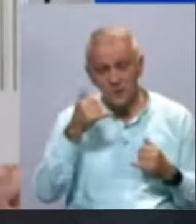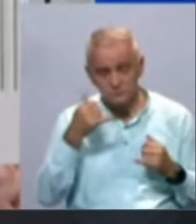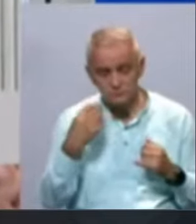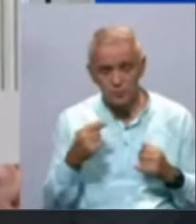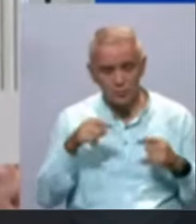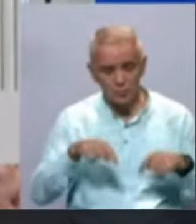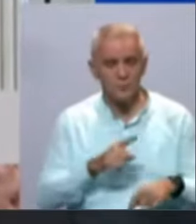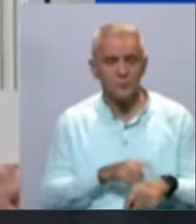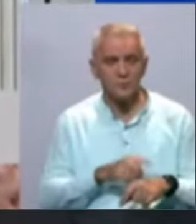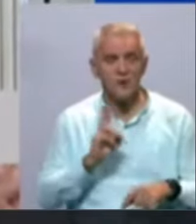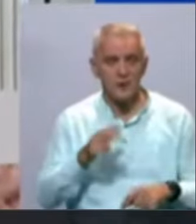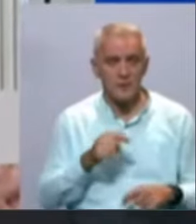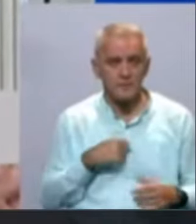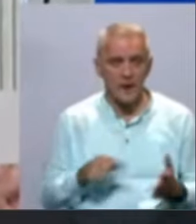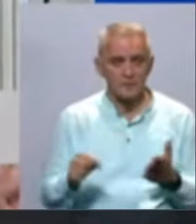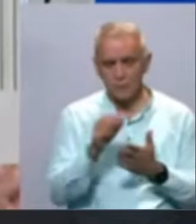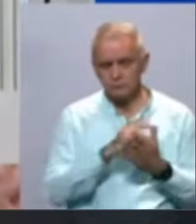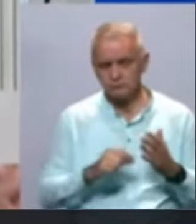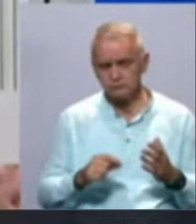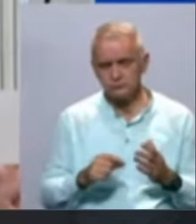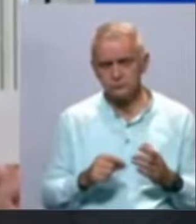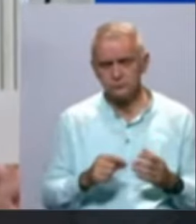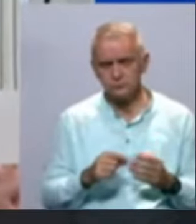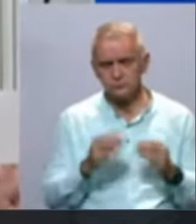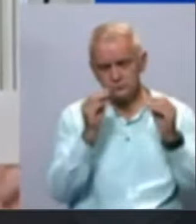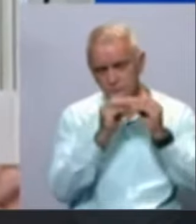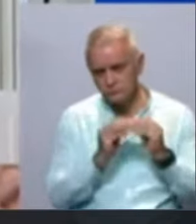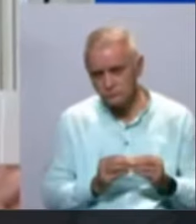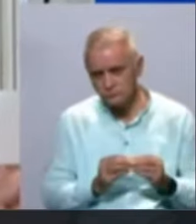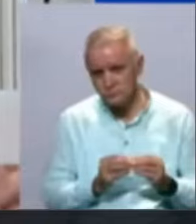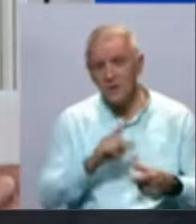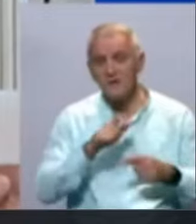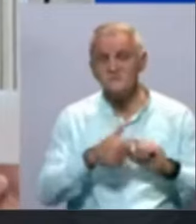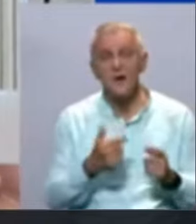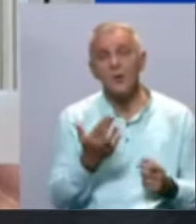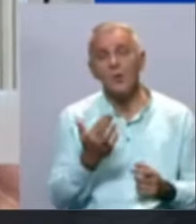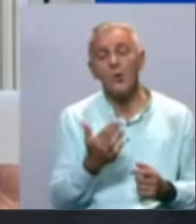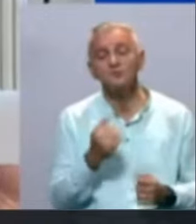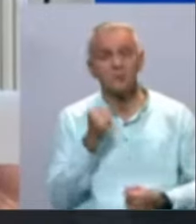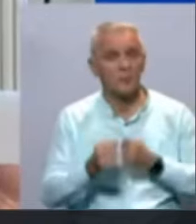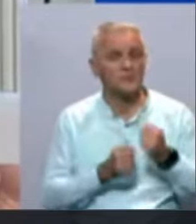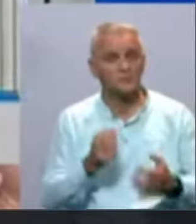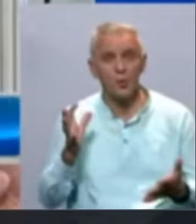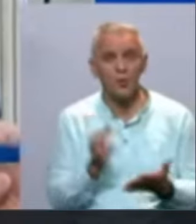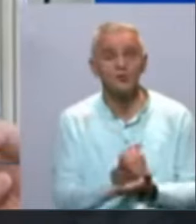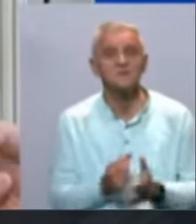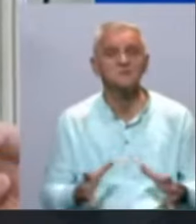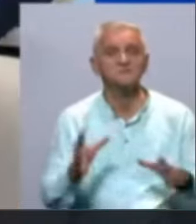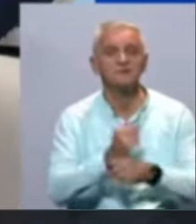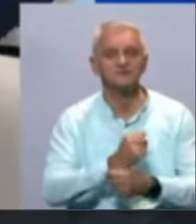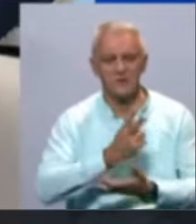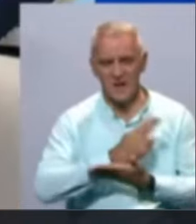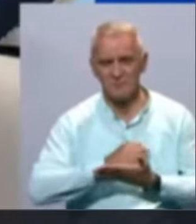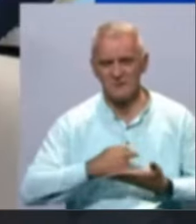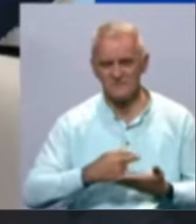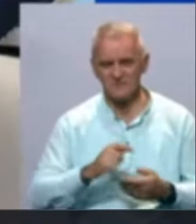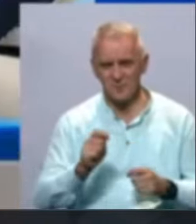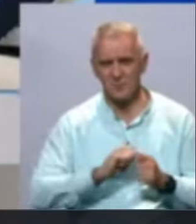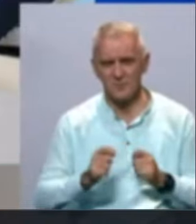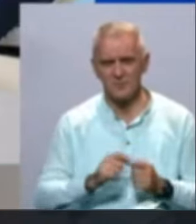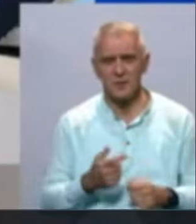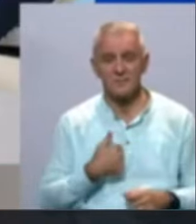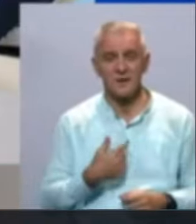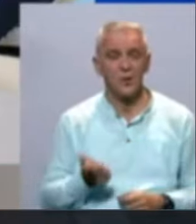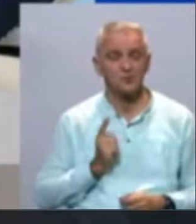imamo zaokruženu financijsku konstrukciju i stvari sad koliko ćemo brzo uspjeti završiti ove administrativne prepreke. Očekujemo